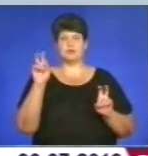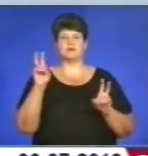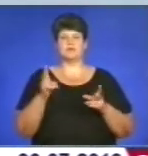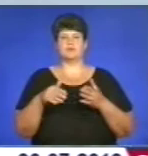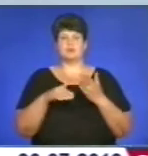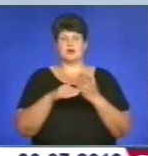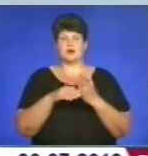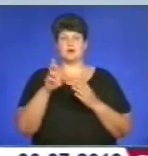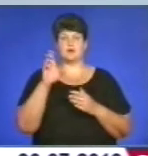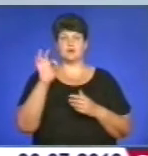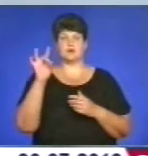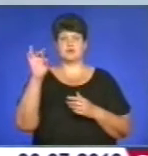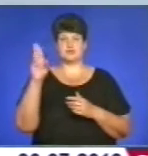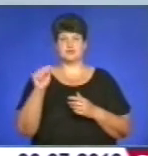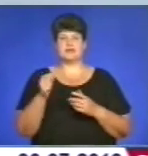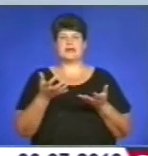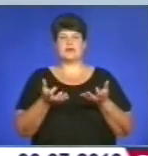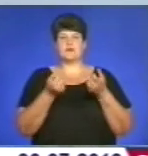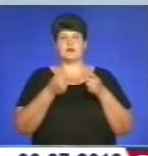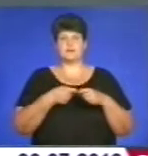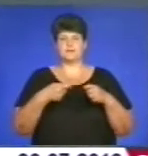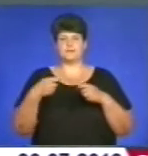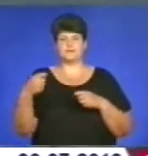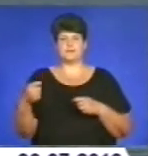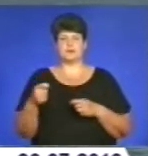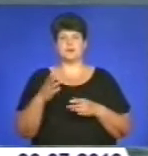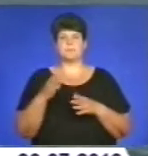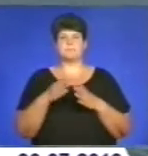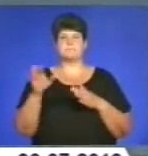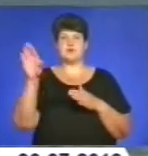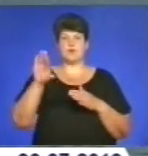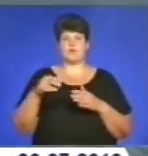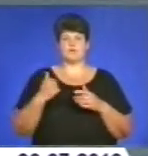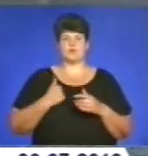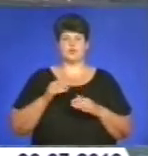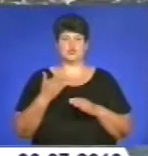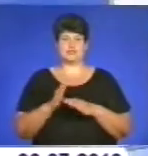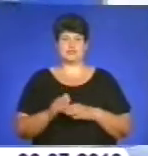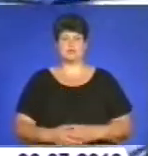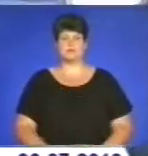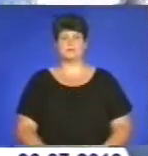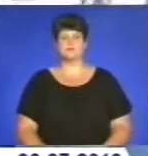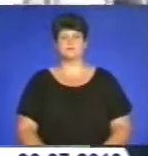«Борщів», рятувально-буксирним судном «Кременець» та береговою військовою частиною.